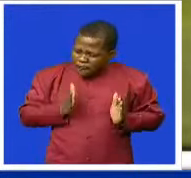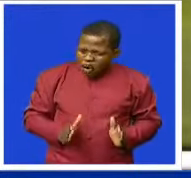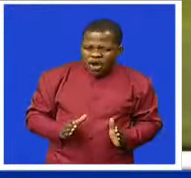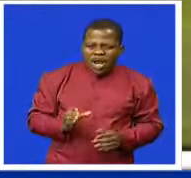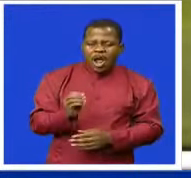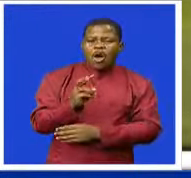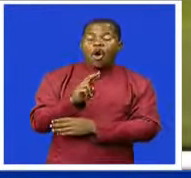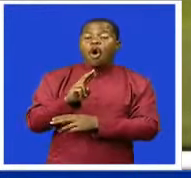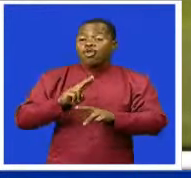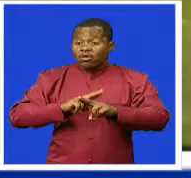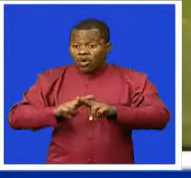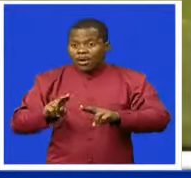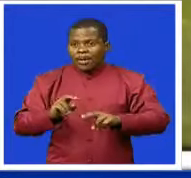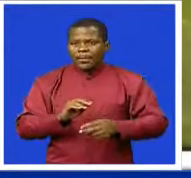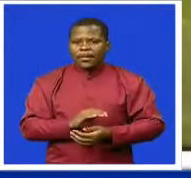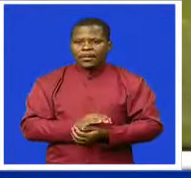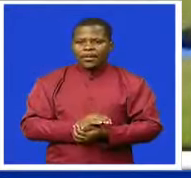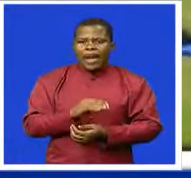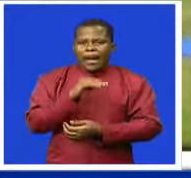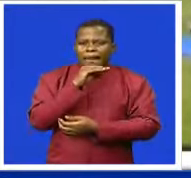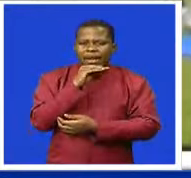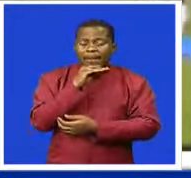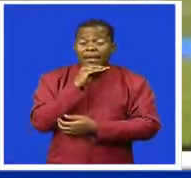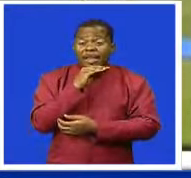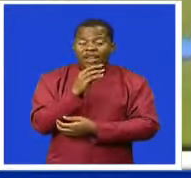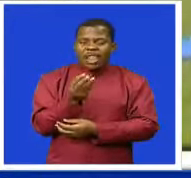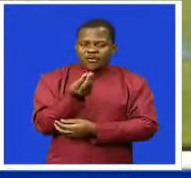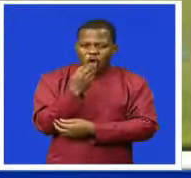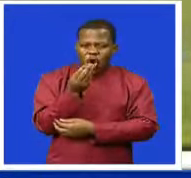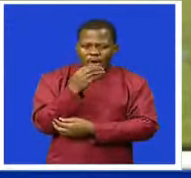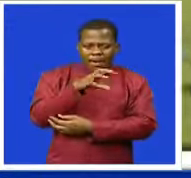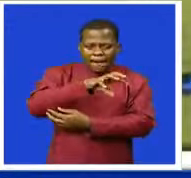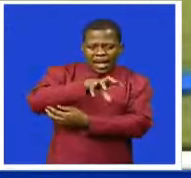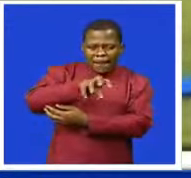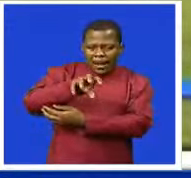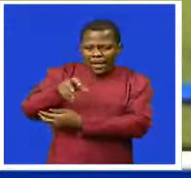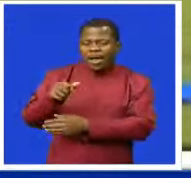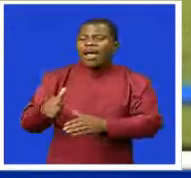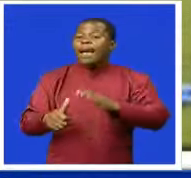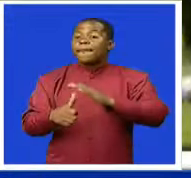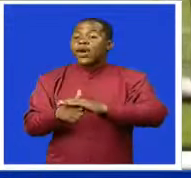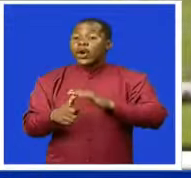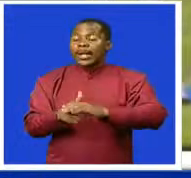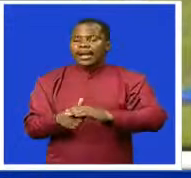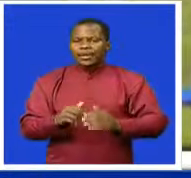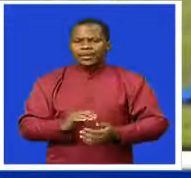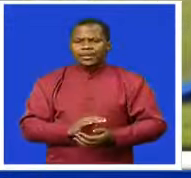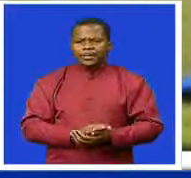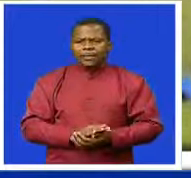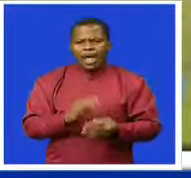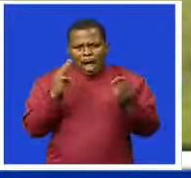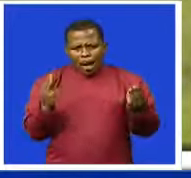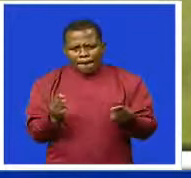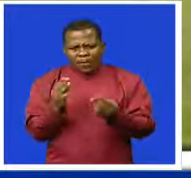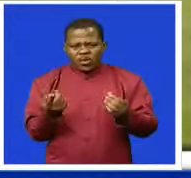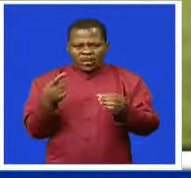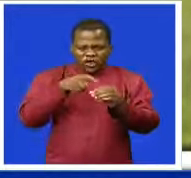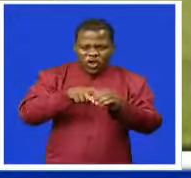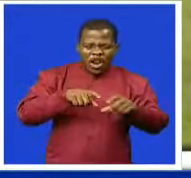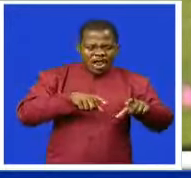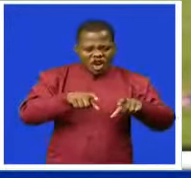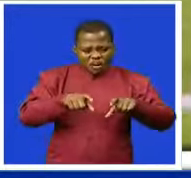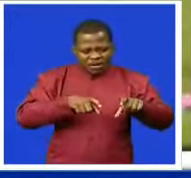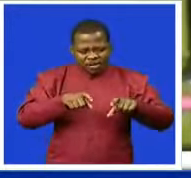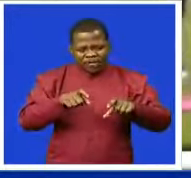kwendani kulokuthathu lesikwati ukuthi kukhona sive lesingenelo umchazelwana nganaso siyachaza ukuthi yini lesiyifundzile no